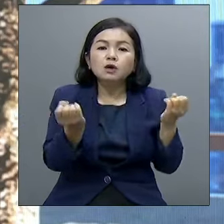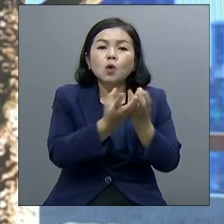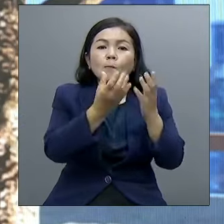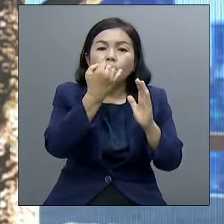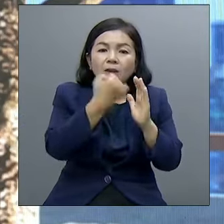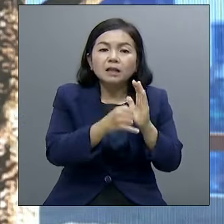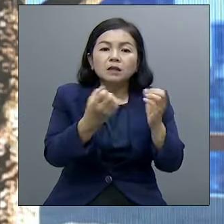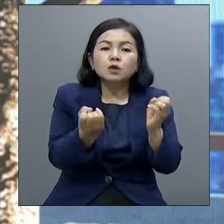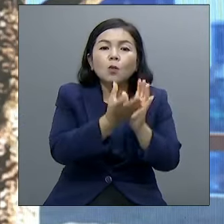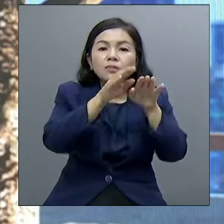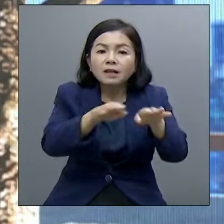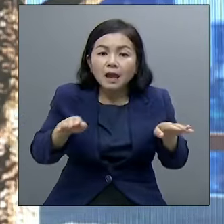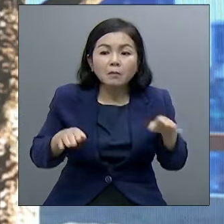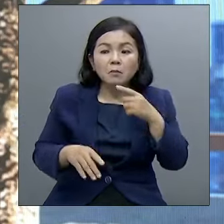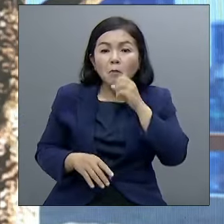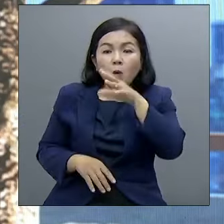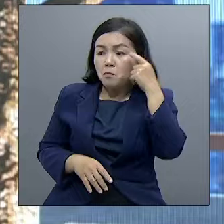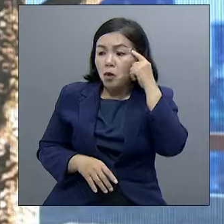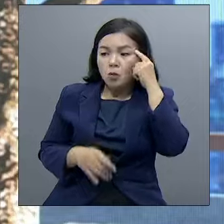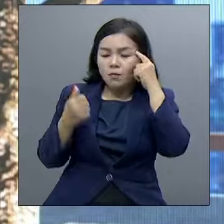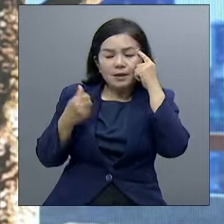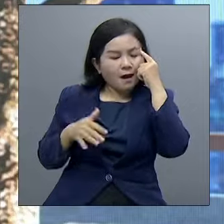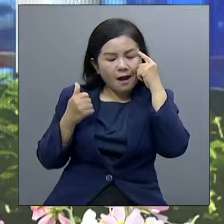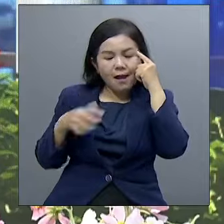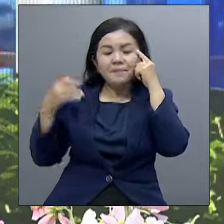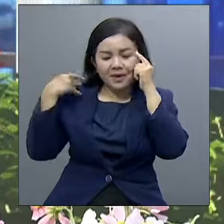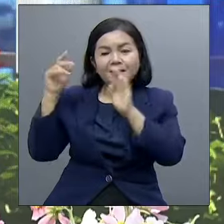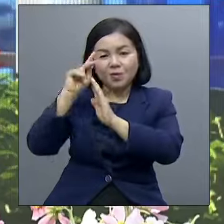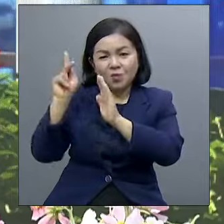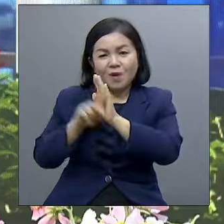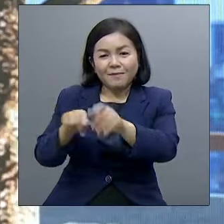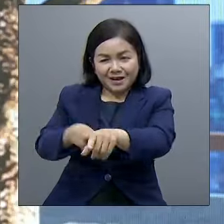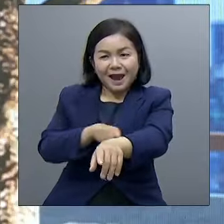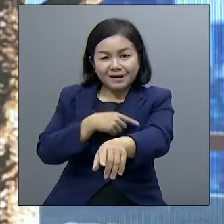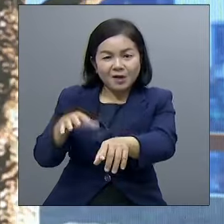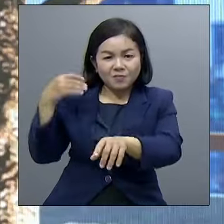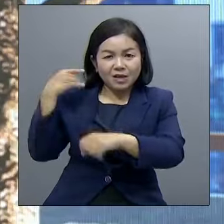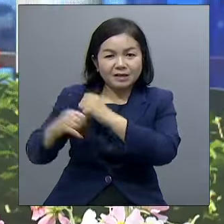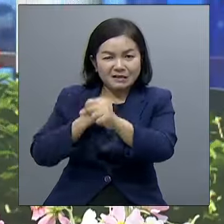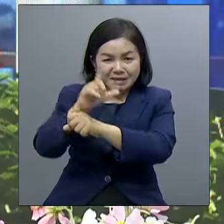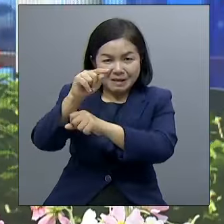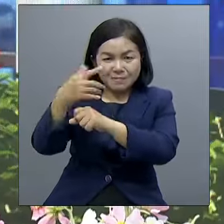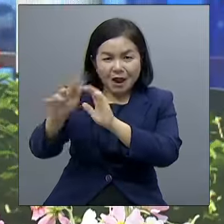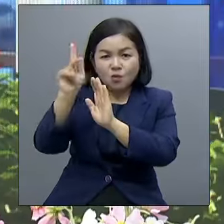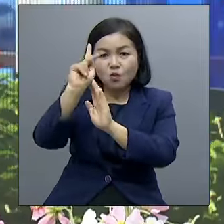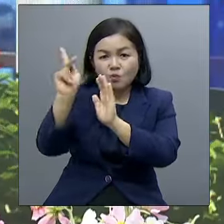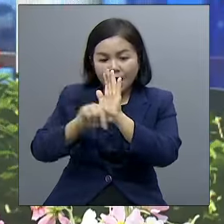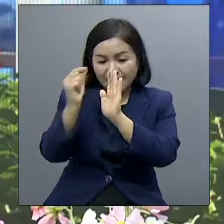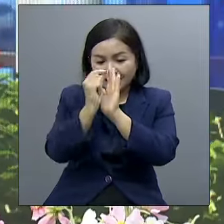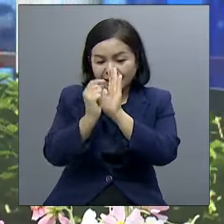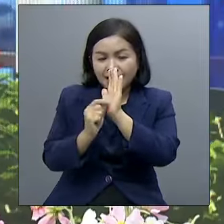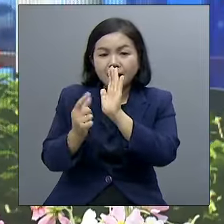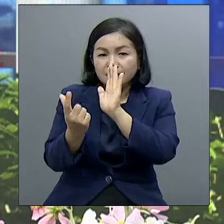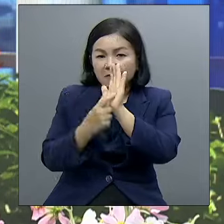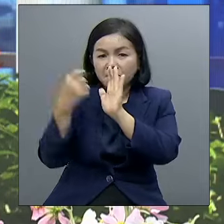นี่ยคุณจะมาอ้างไม่ได้ว่าไม่รู้ ไม่ได้ ไม่ได้ เพราะมันมีกฎหมายมา20กว่าปีแล้ว ใช่ถูกต้อง ดังนั้นก็เป็นเรื่องราวเกี่ยวกับข้อมูลและ